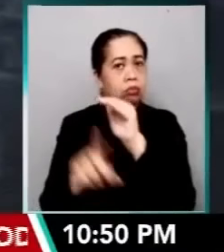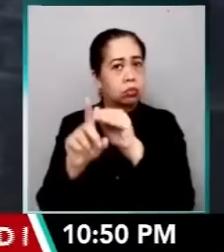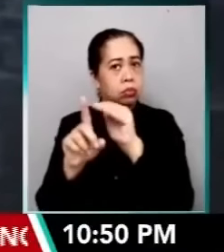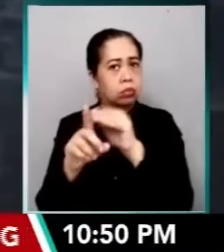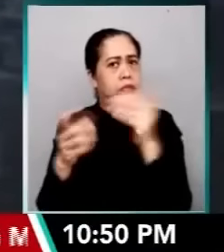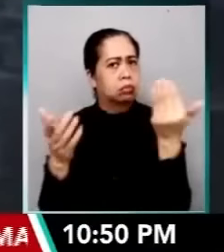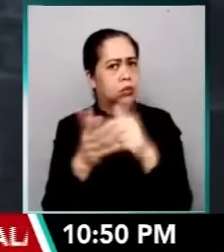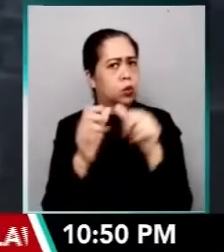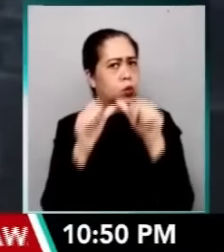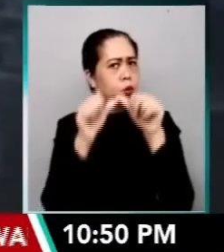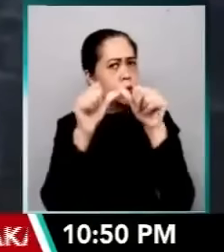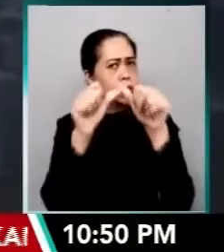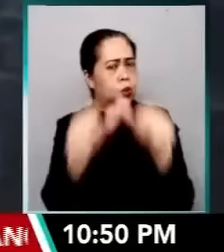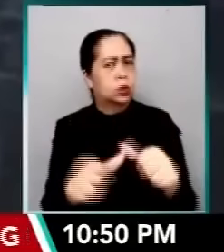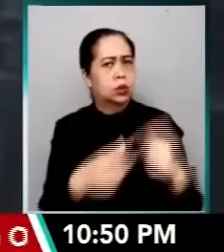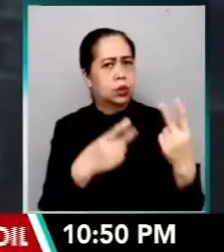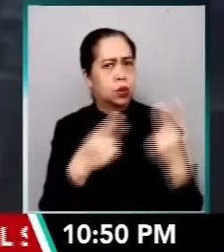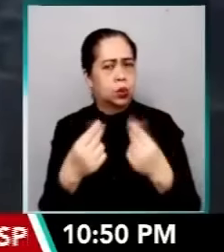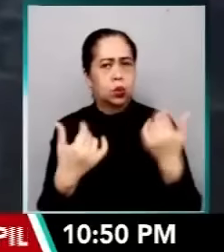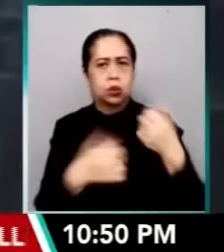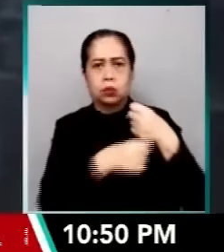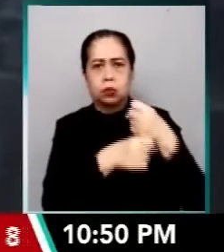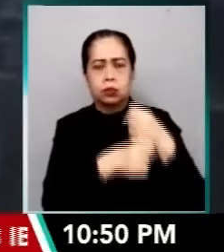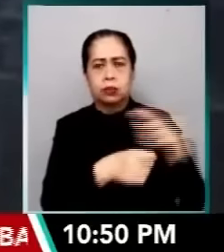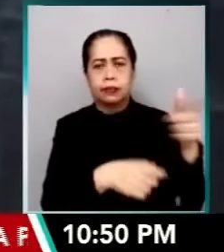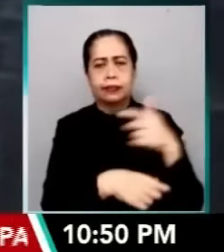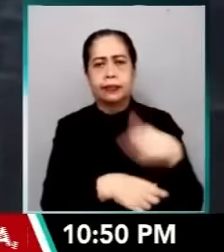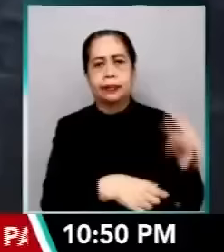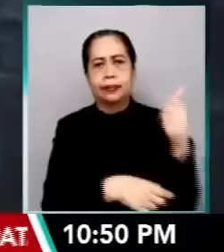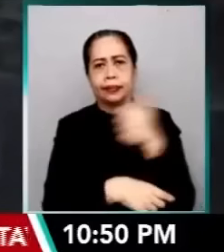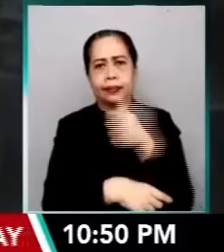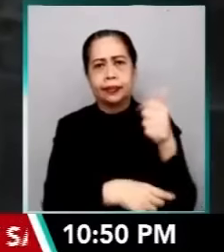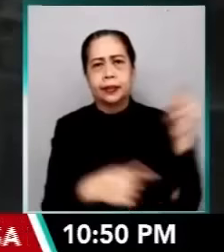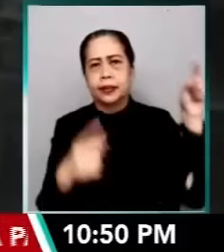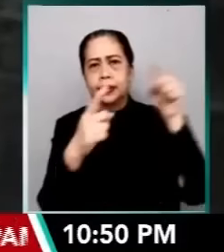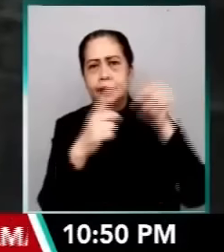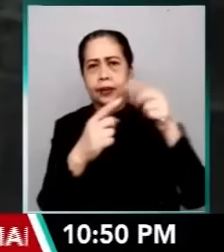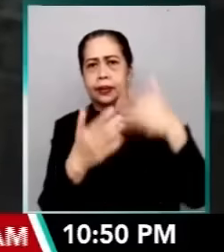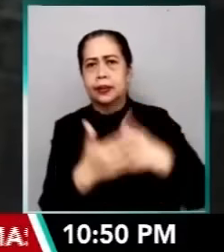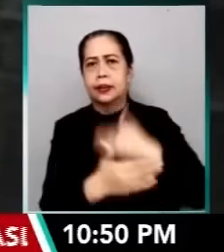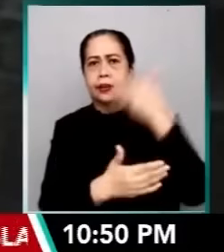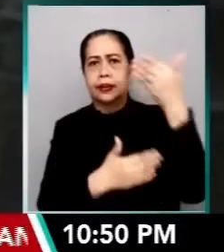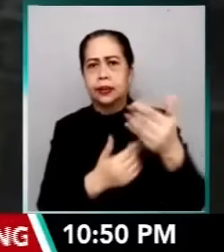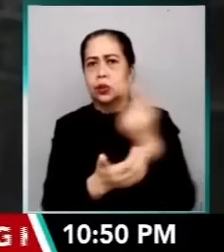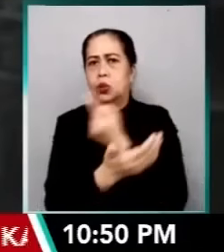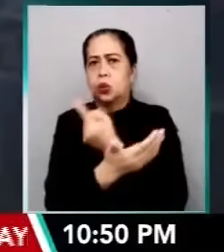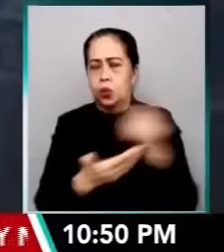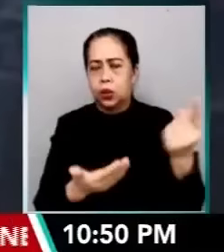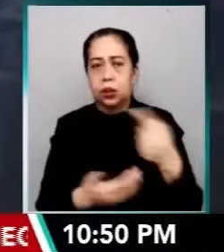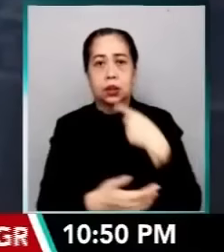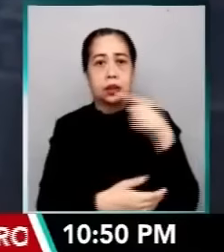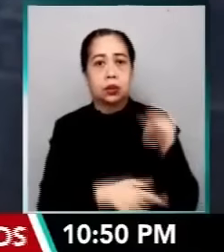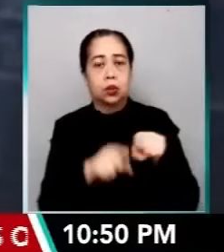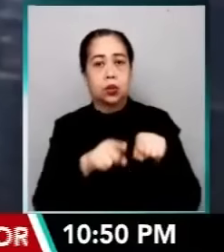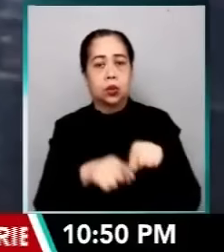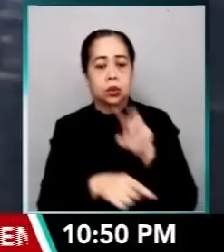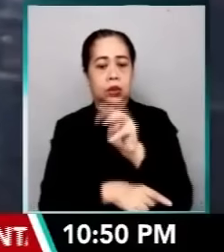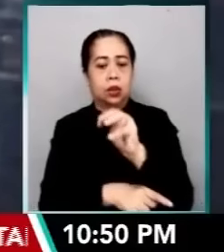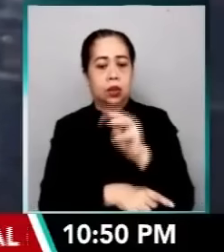ang sinasagawa nga nila na transport strike hanggang sa susunod nga na linggo. Sinabi rin ng MMDA kanina na